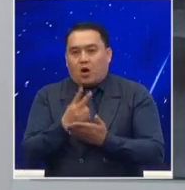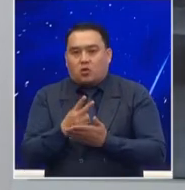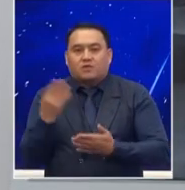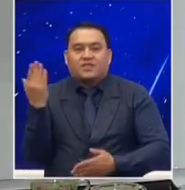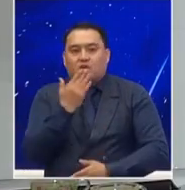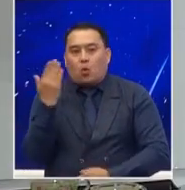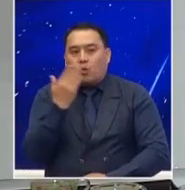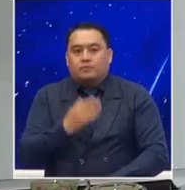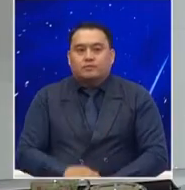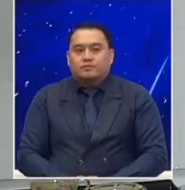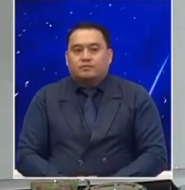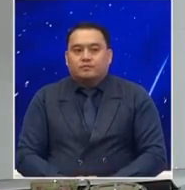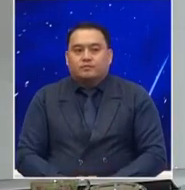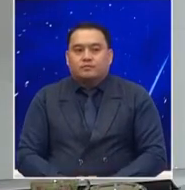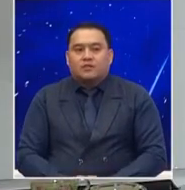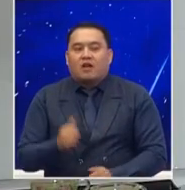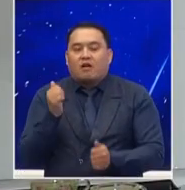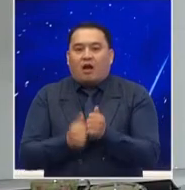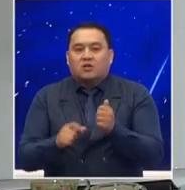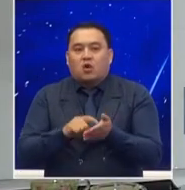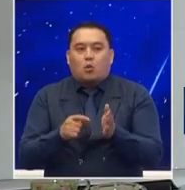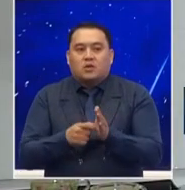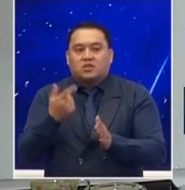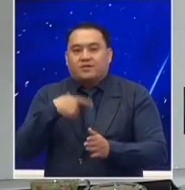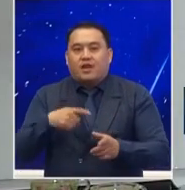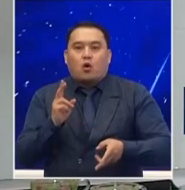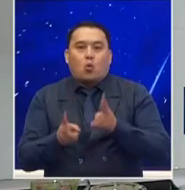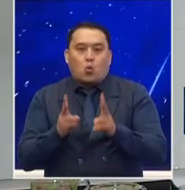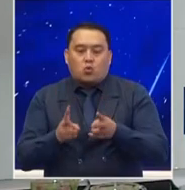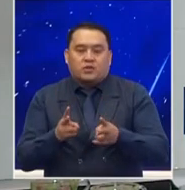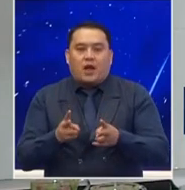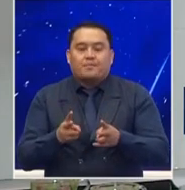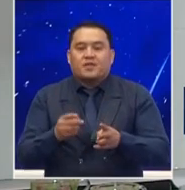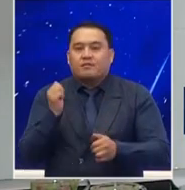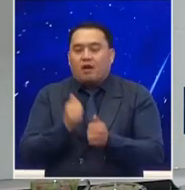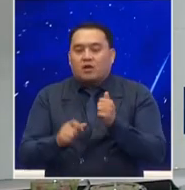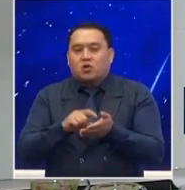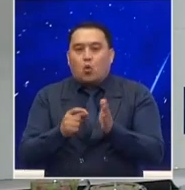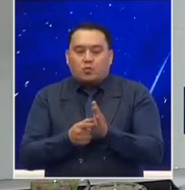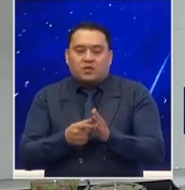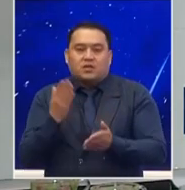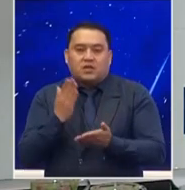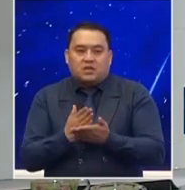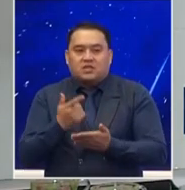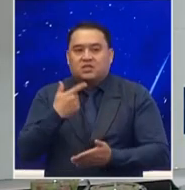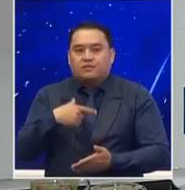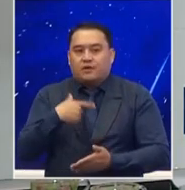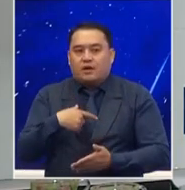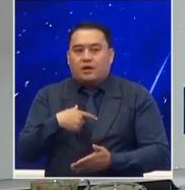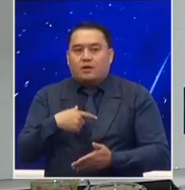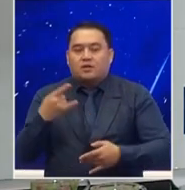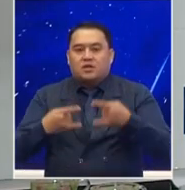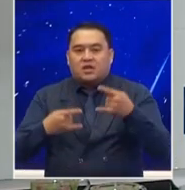кино. Все по отдельности. В каждой комнате есть своя кухня. В каждой комнате